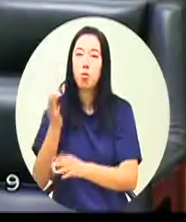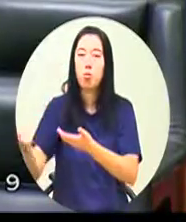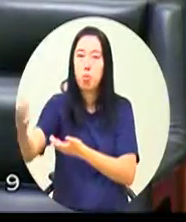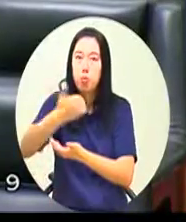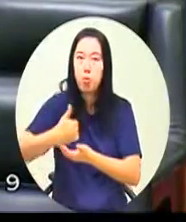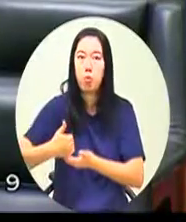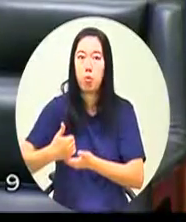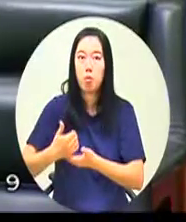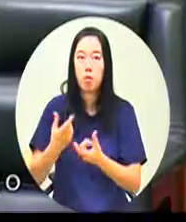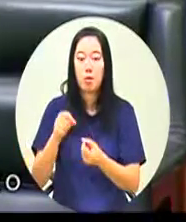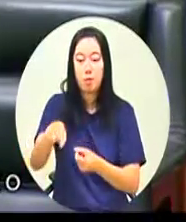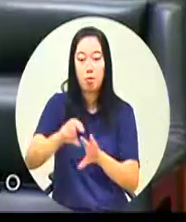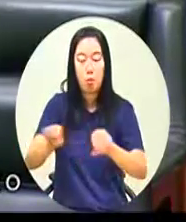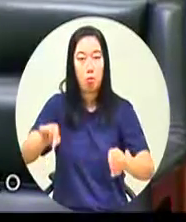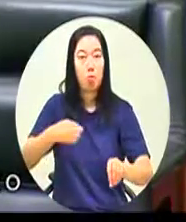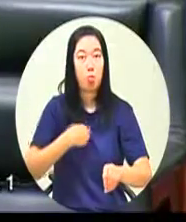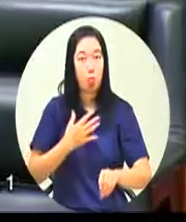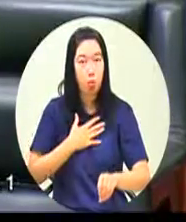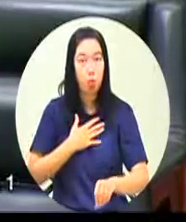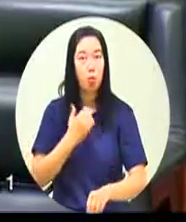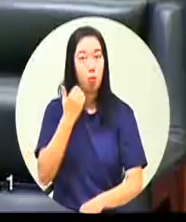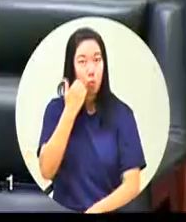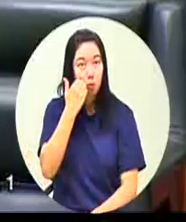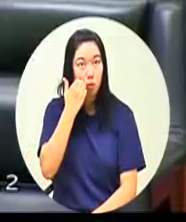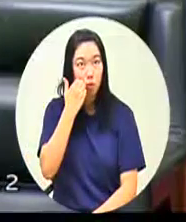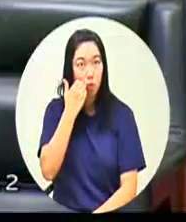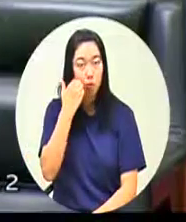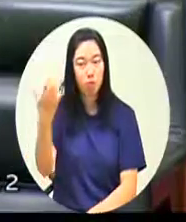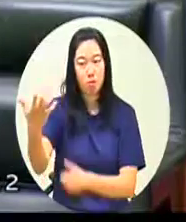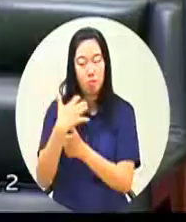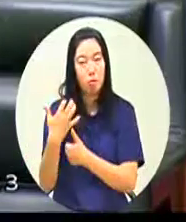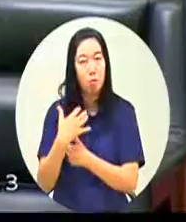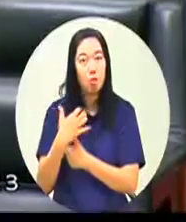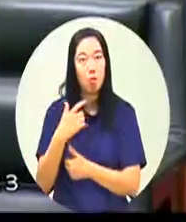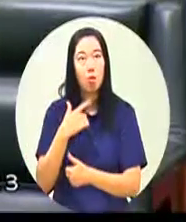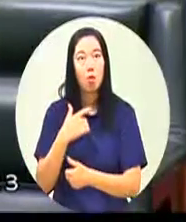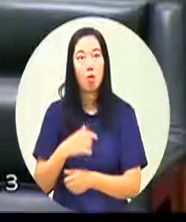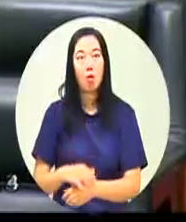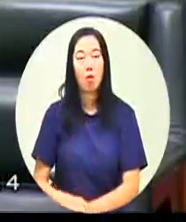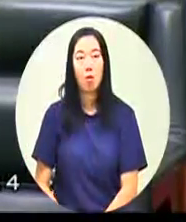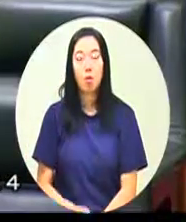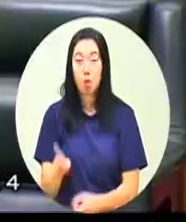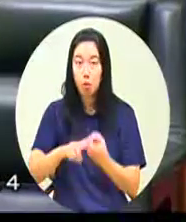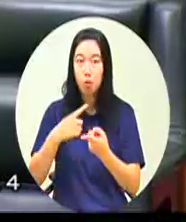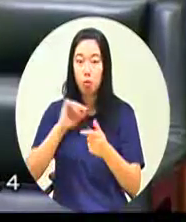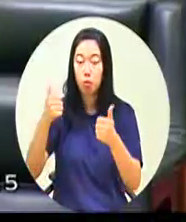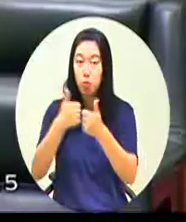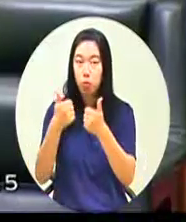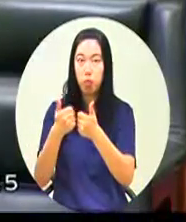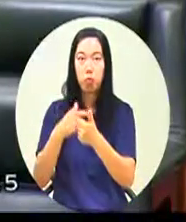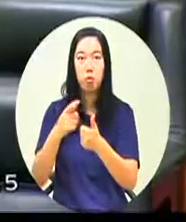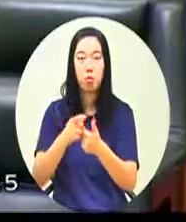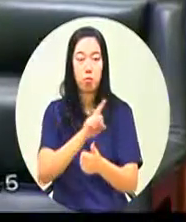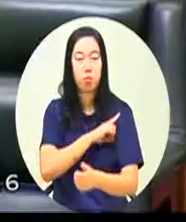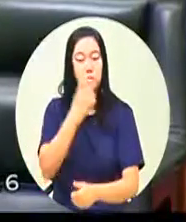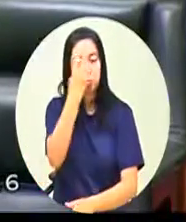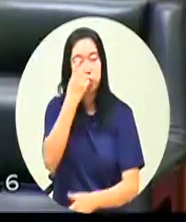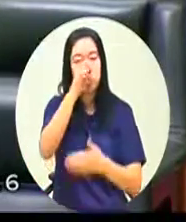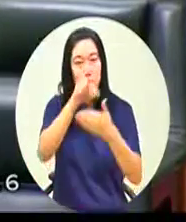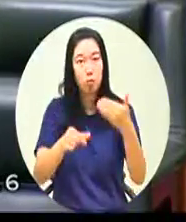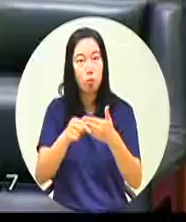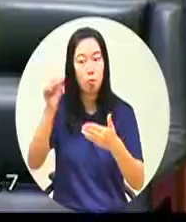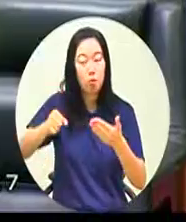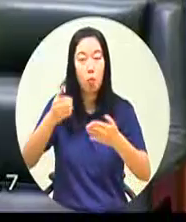的，啊，恁也无甲我征收，你要甲我强势。当然，咱有通过这个，咱因为有做这条例内底，我们有通过这